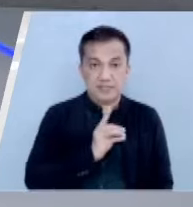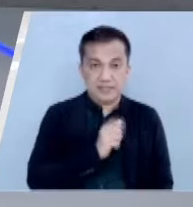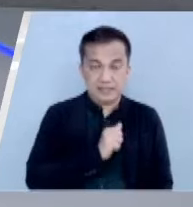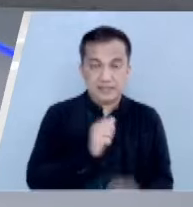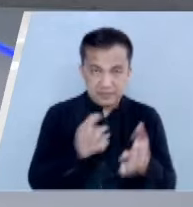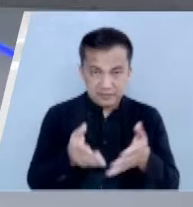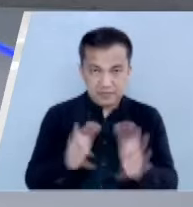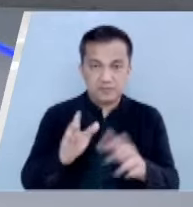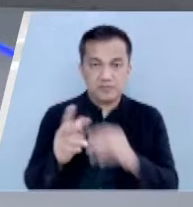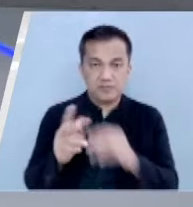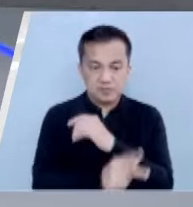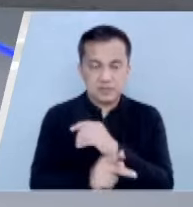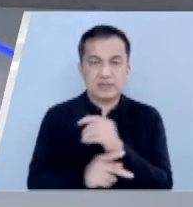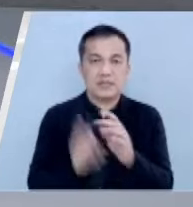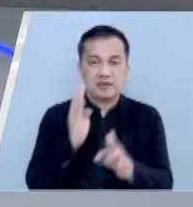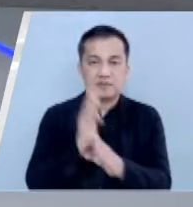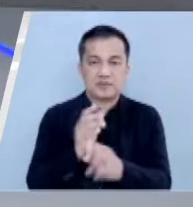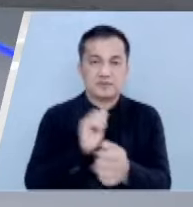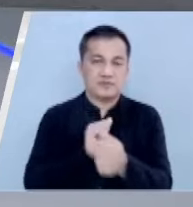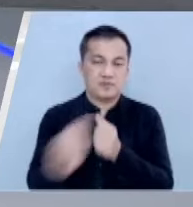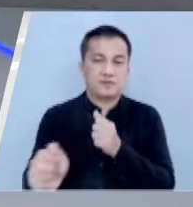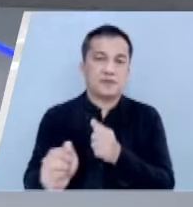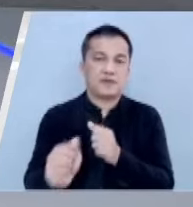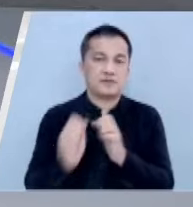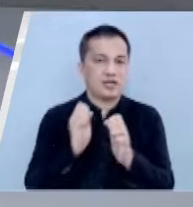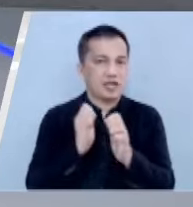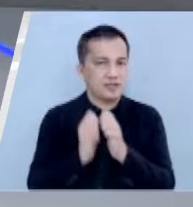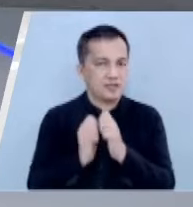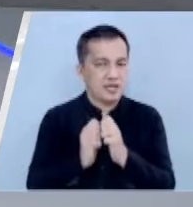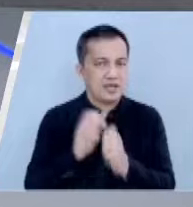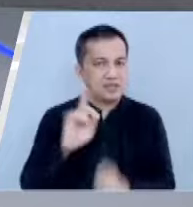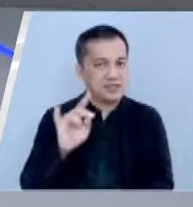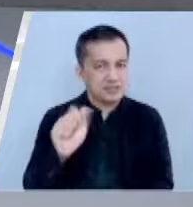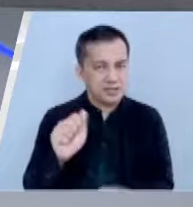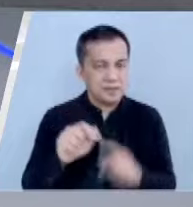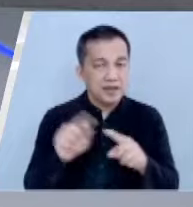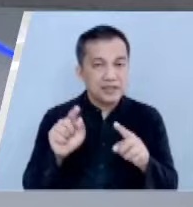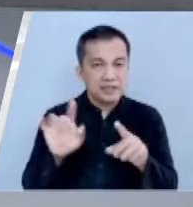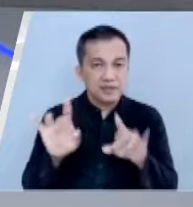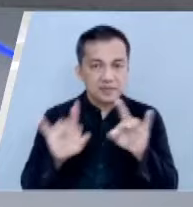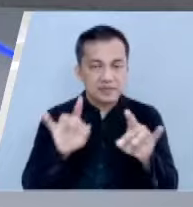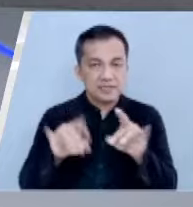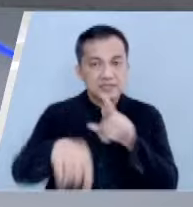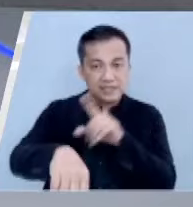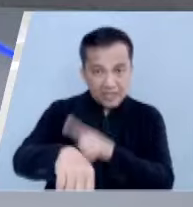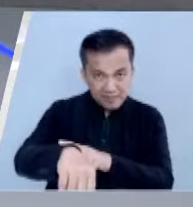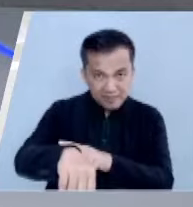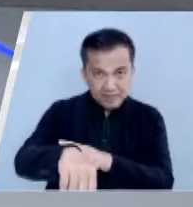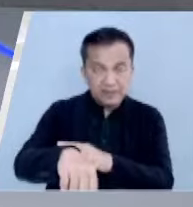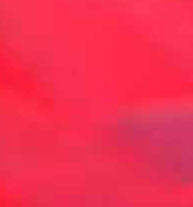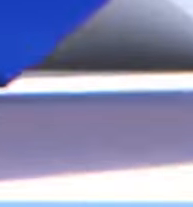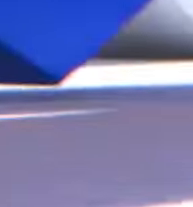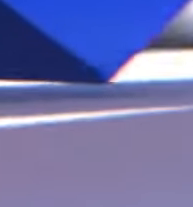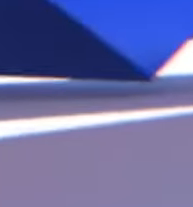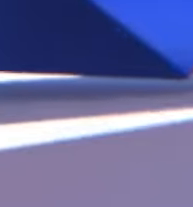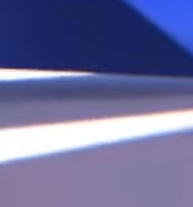na dumaan sa EDSA. Pero sa mga piling oras at araw lang yan, ha? Nakatutok si Ian